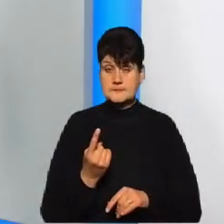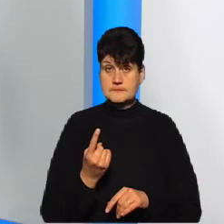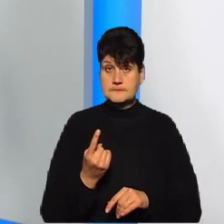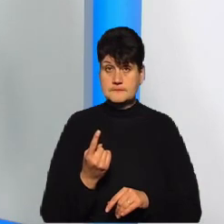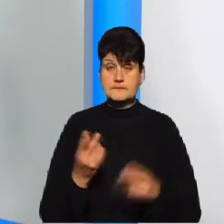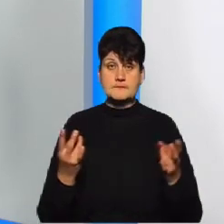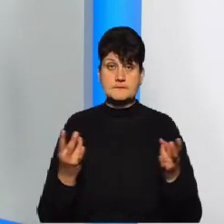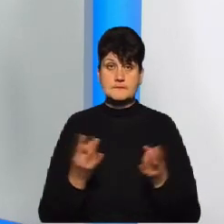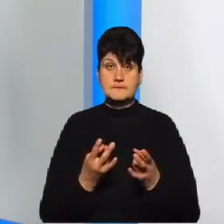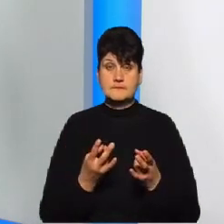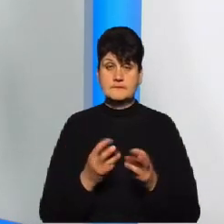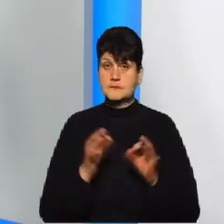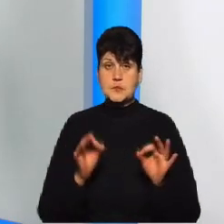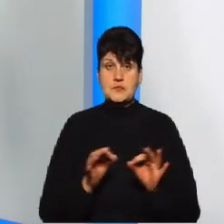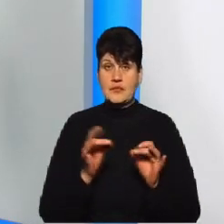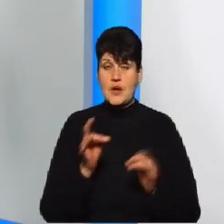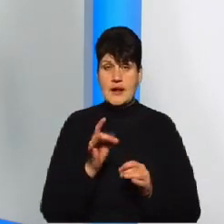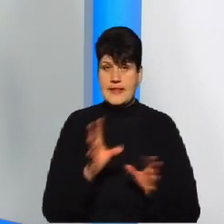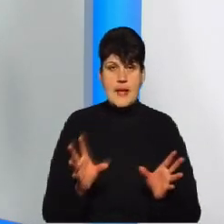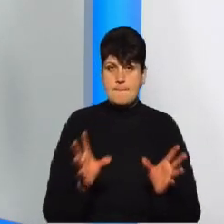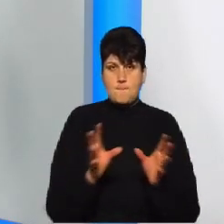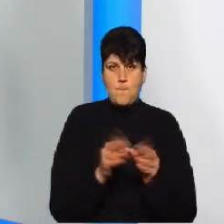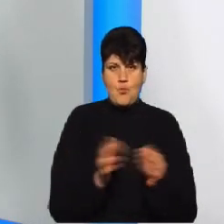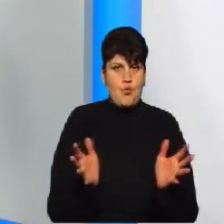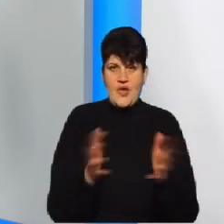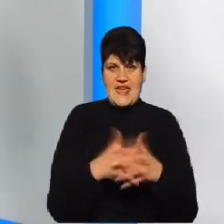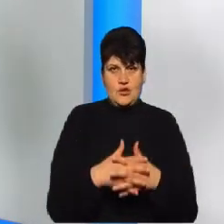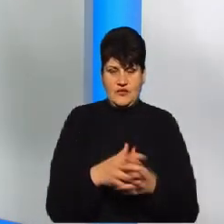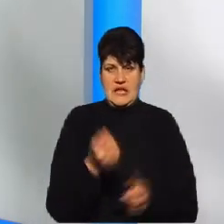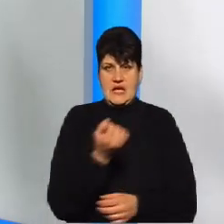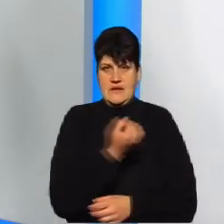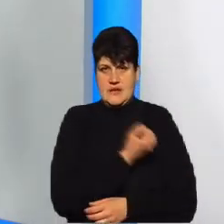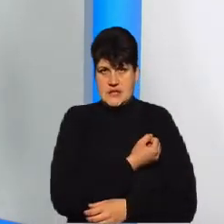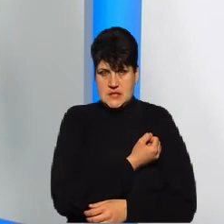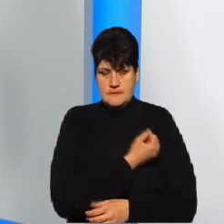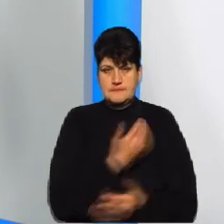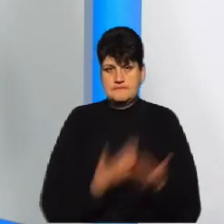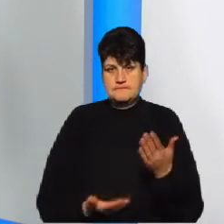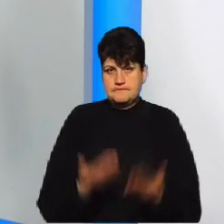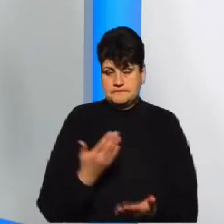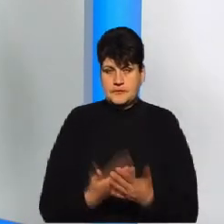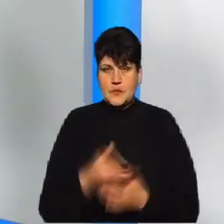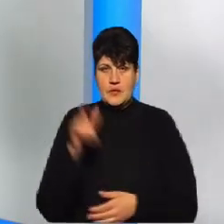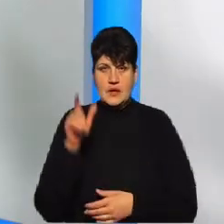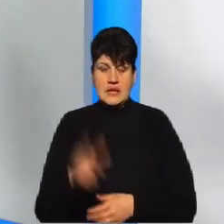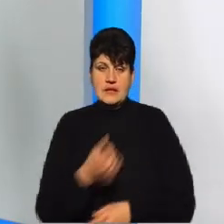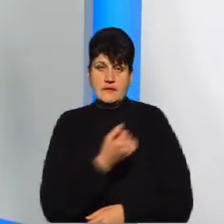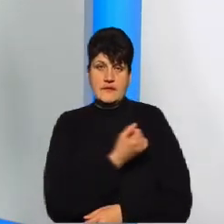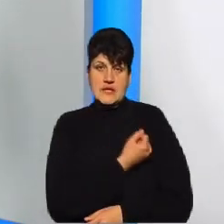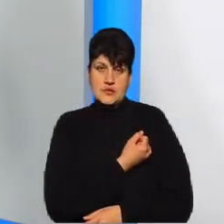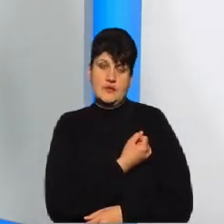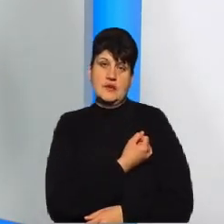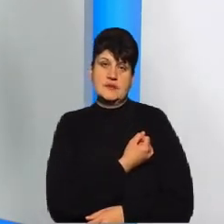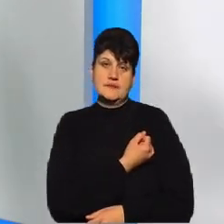ні в якому разі не поєднувати вакцини. От, наприклад, якщо людина вакцинувалась, наприклад,